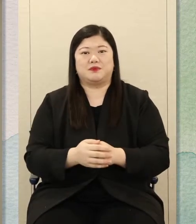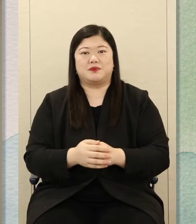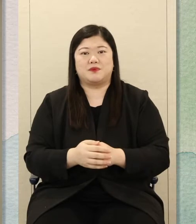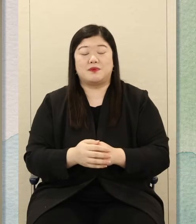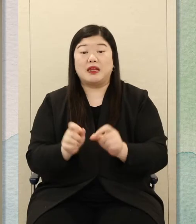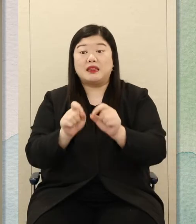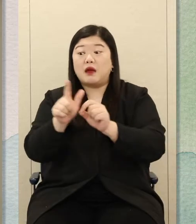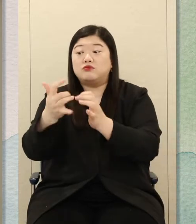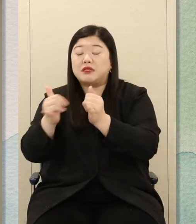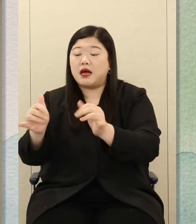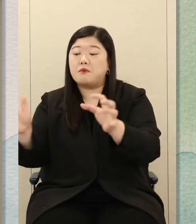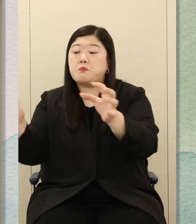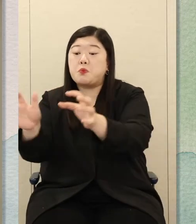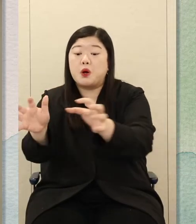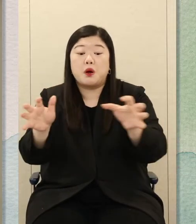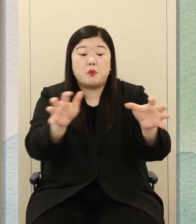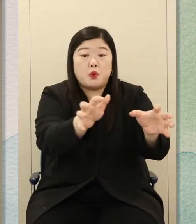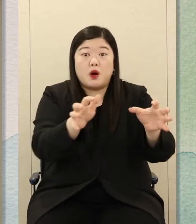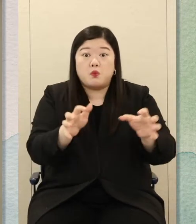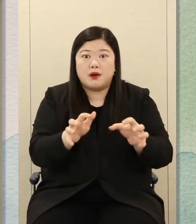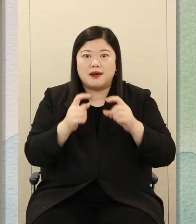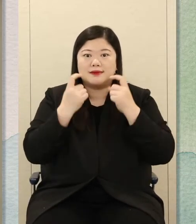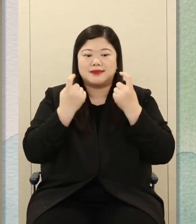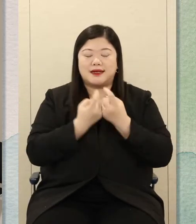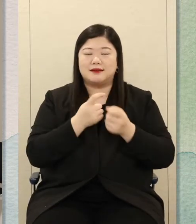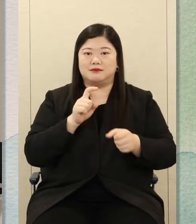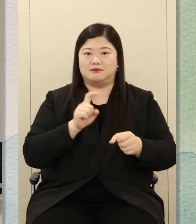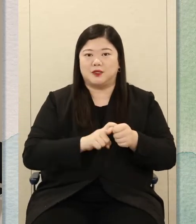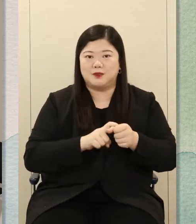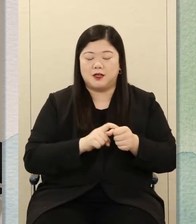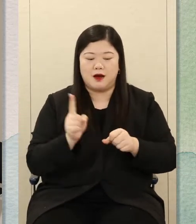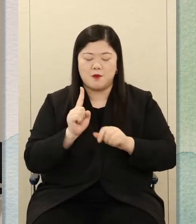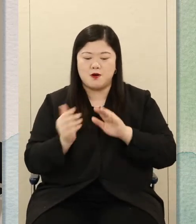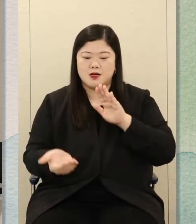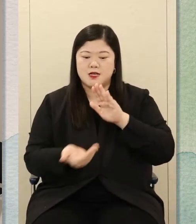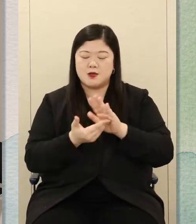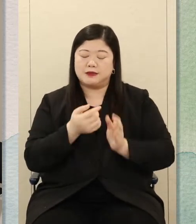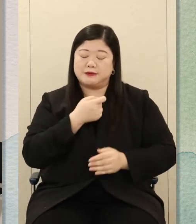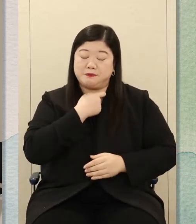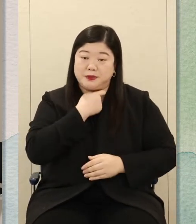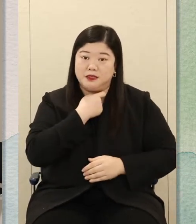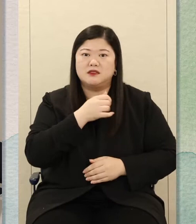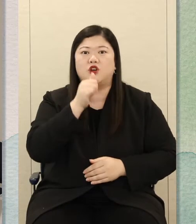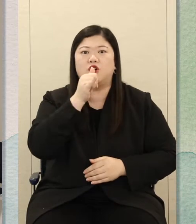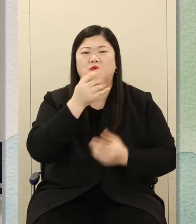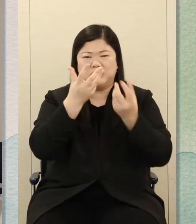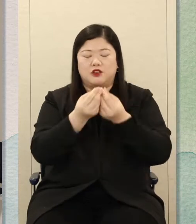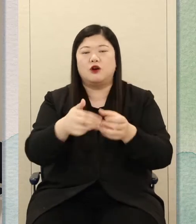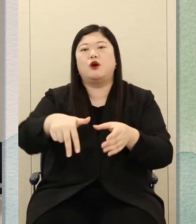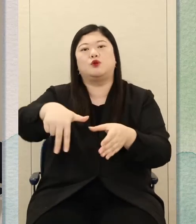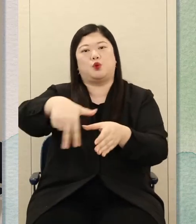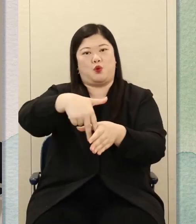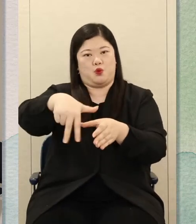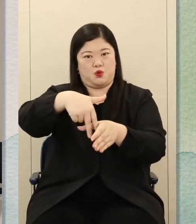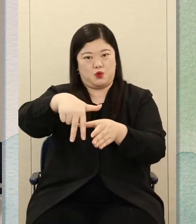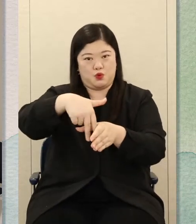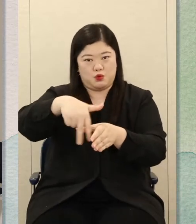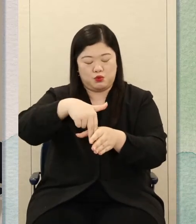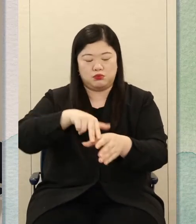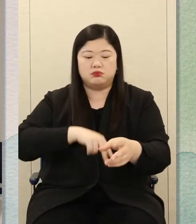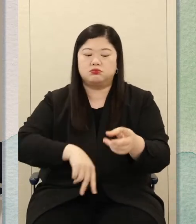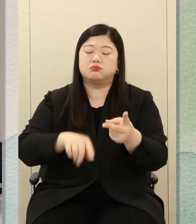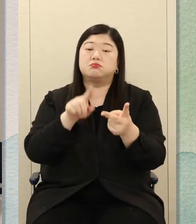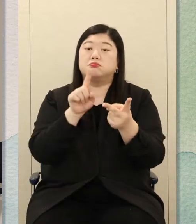모임이냐면 다 목적형 모임이에요. 그러니까 뭐 종교 단체에 간다든가,